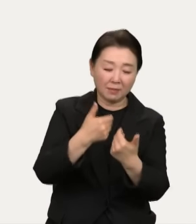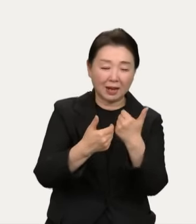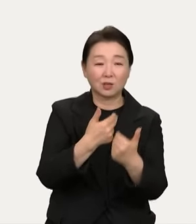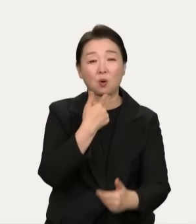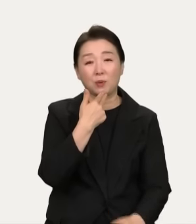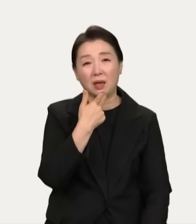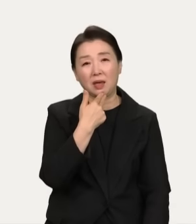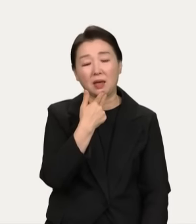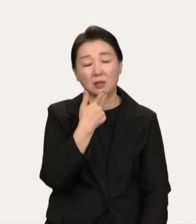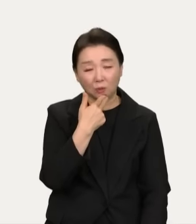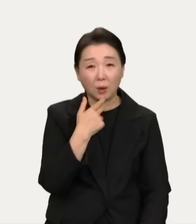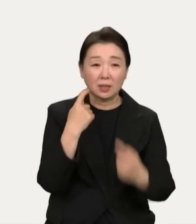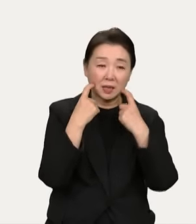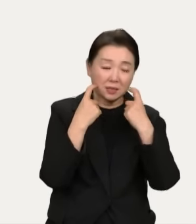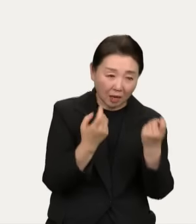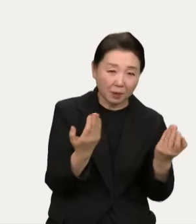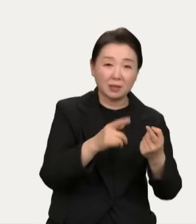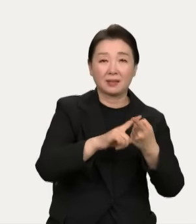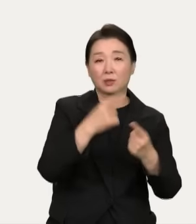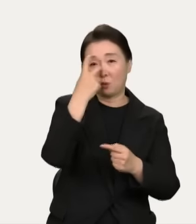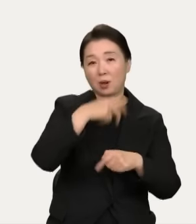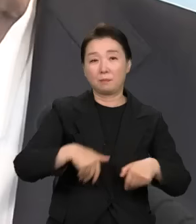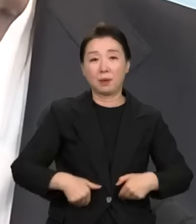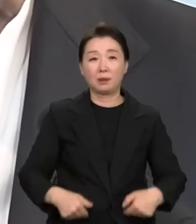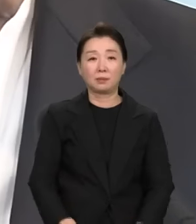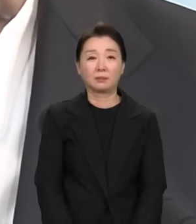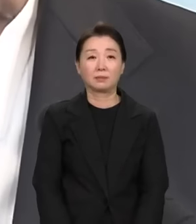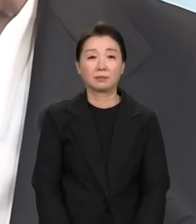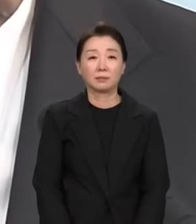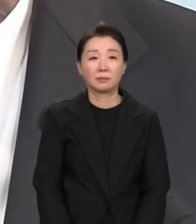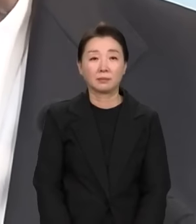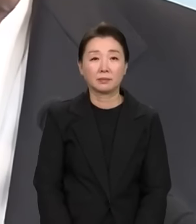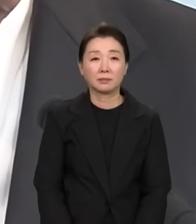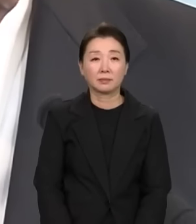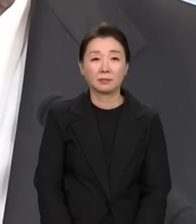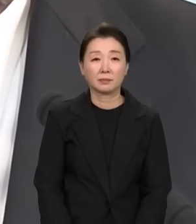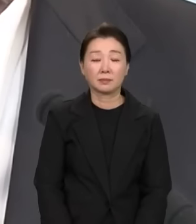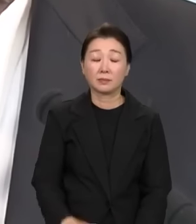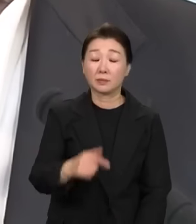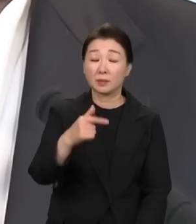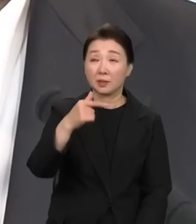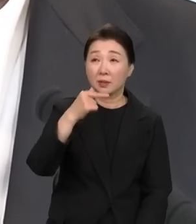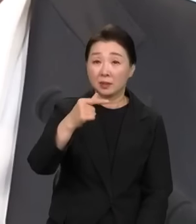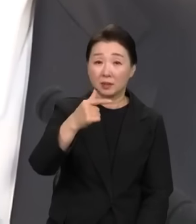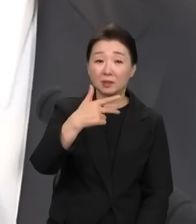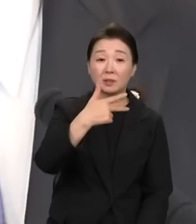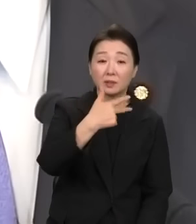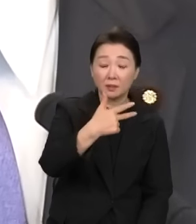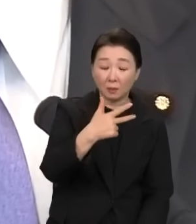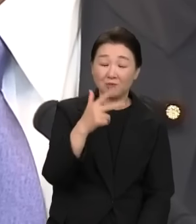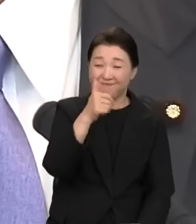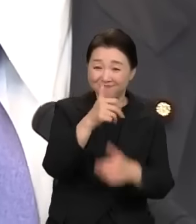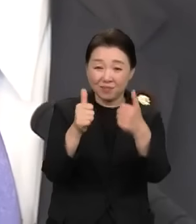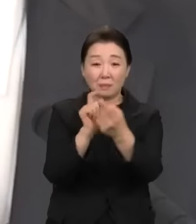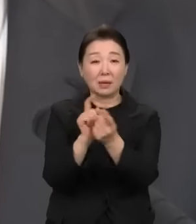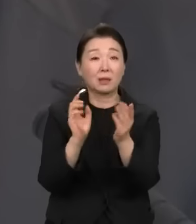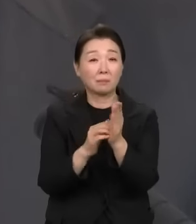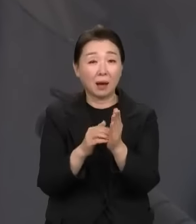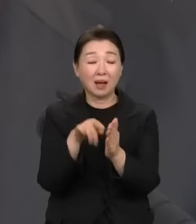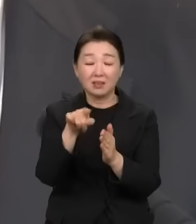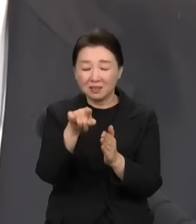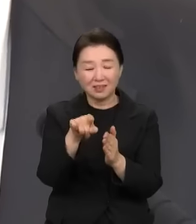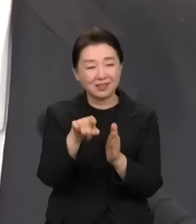않도록 개별 사안으로 관리하겠다고 밝혔습니다. G7 외교장관 회의를 계기로 양국 외교수장이 만나더라도 이